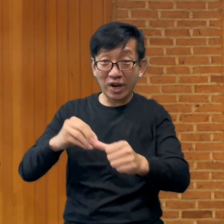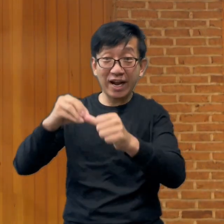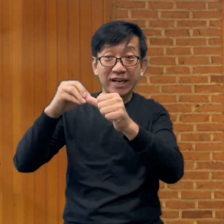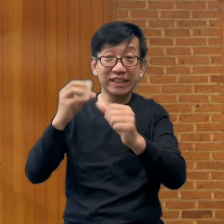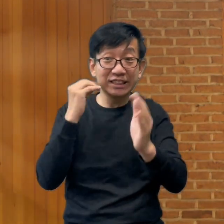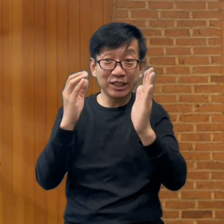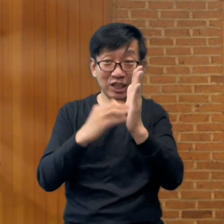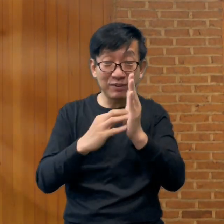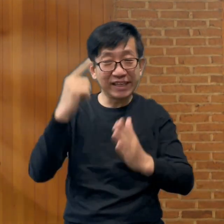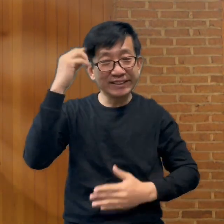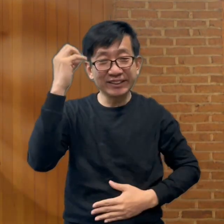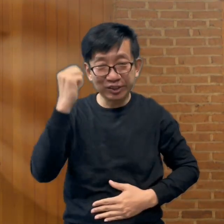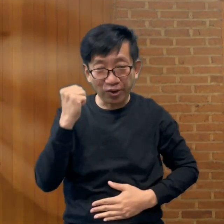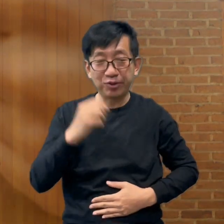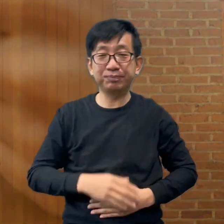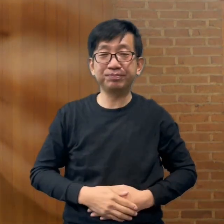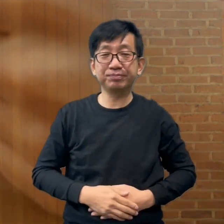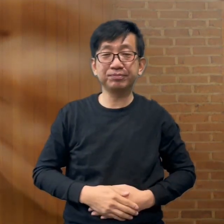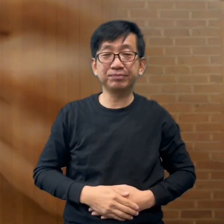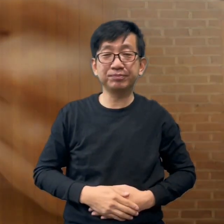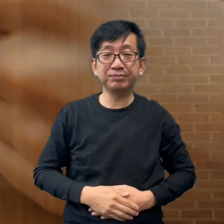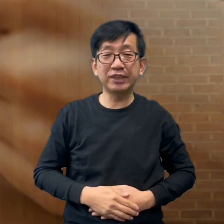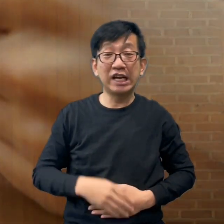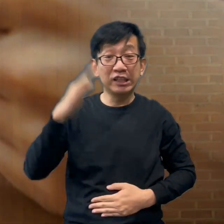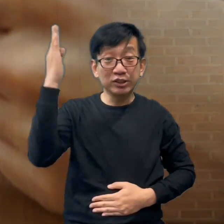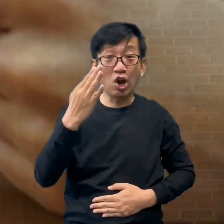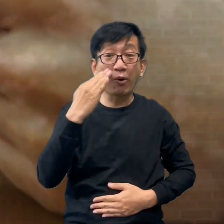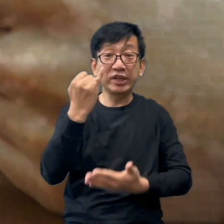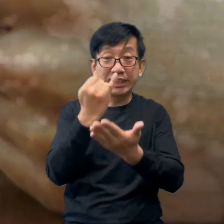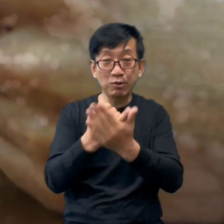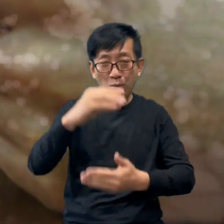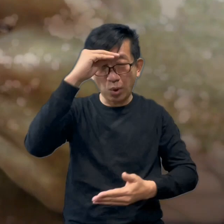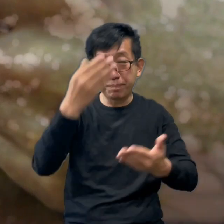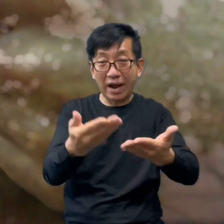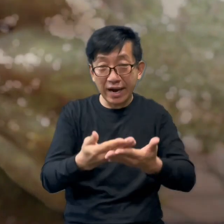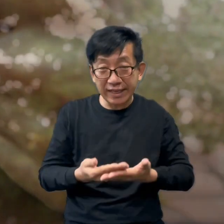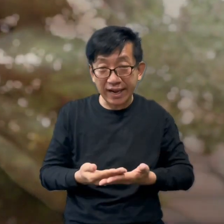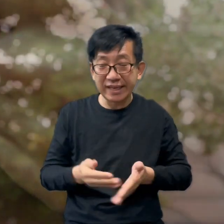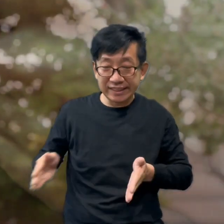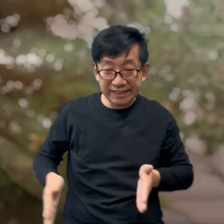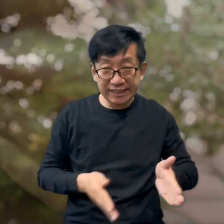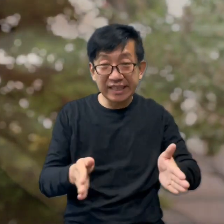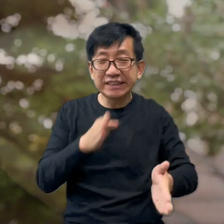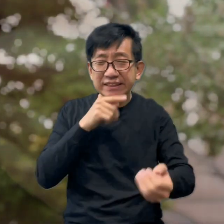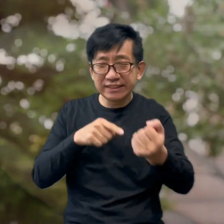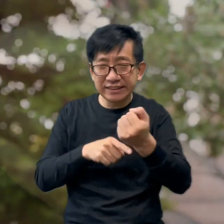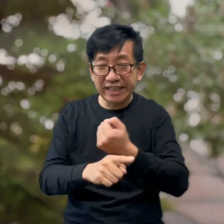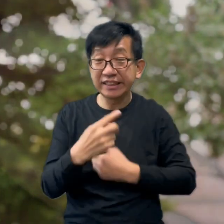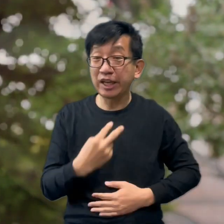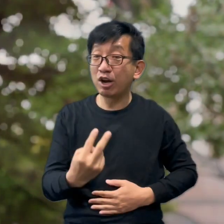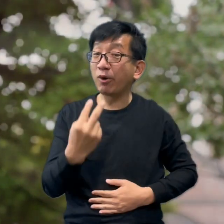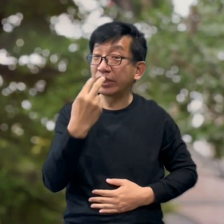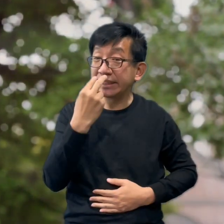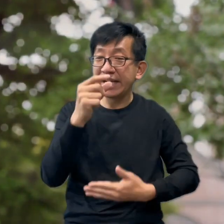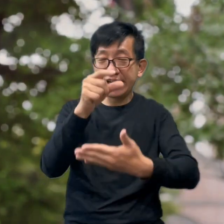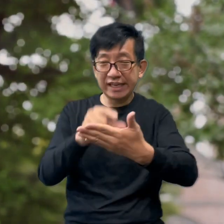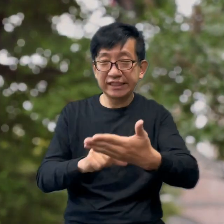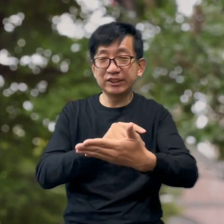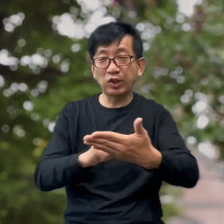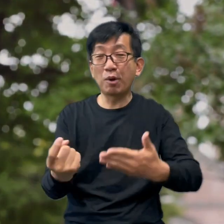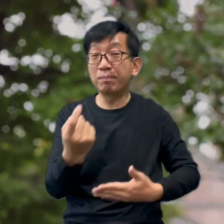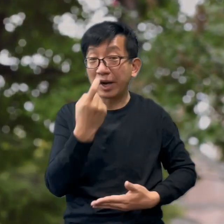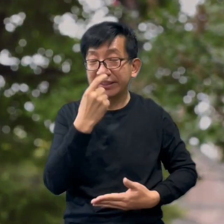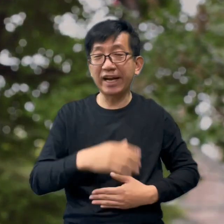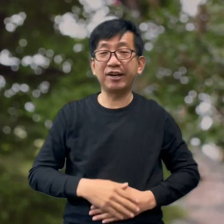이루신 놀라운 구원의 신비를 기억하며 성모님의 모범을 본받아 길이요 진리요 생명이신